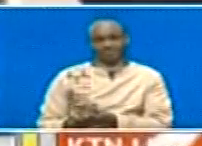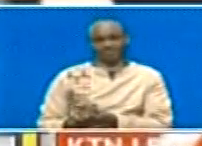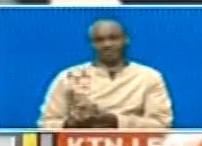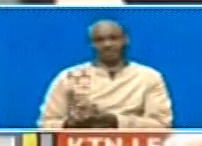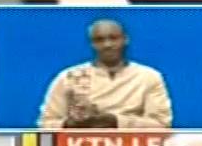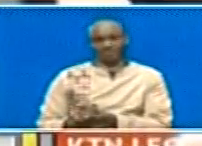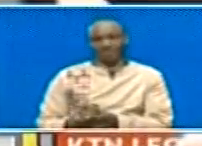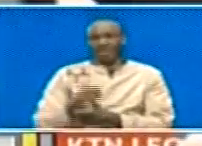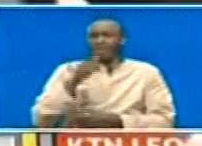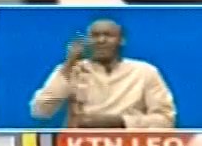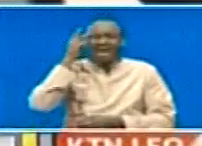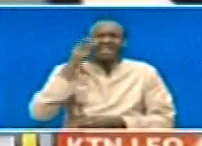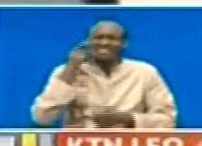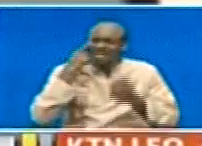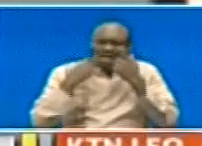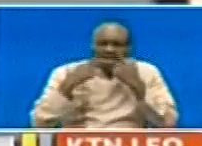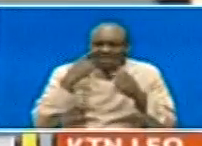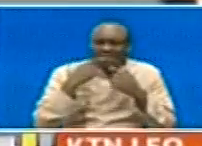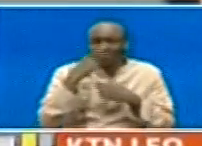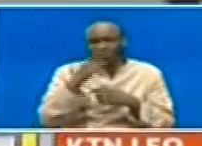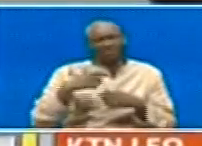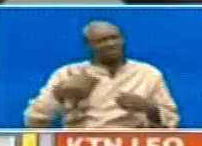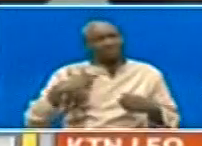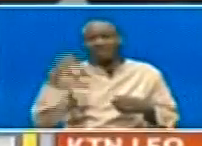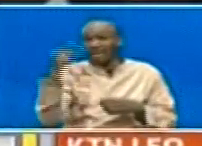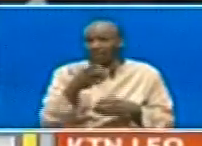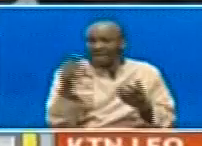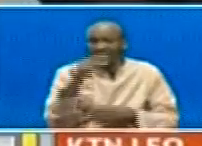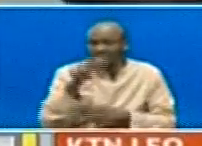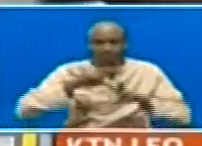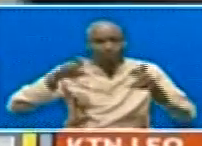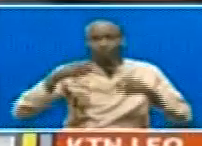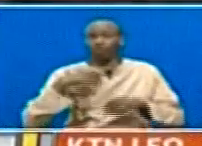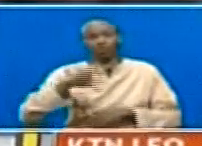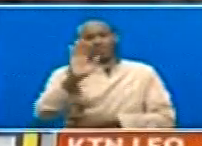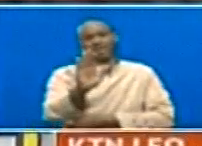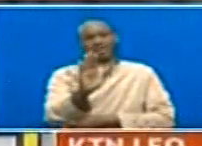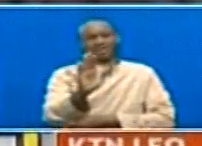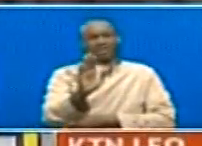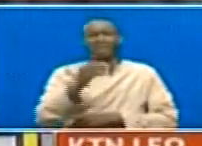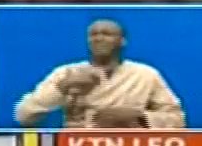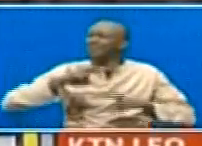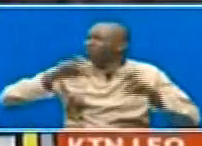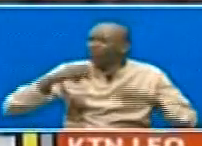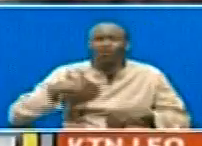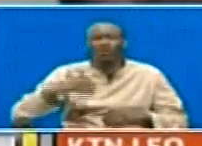Ni kilio cha mzazi ambaye amelazimika kuja hapa Garissa kumtafuta mwanawe. Tumetafuta